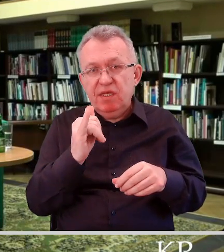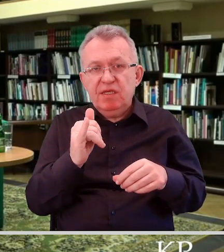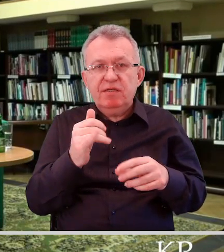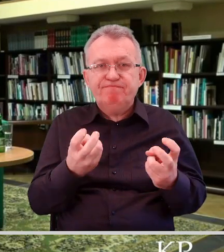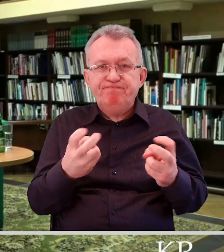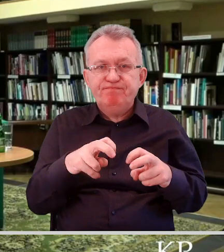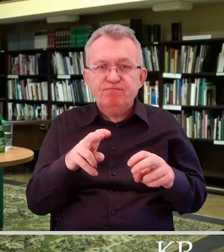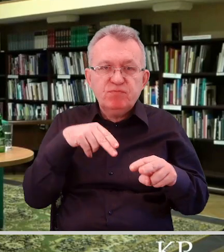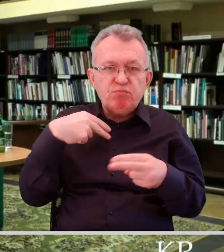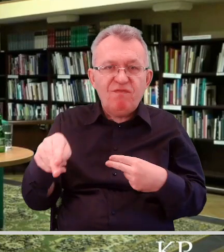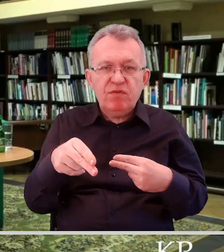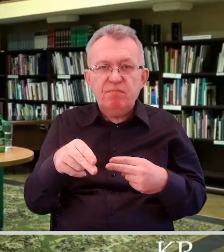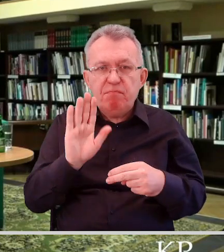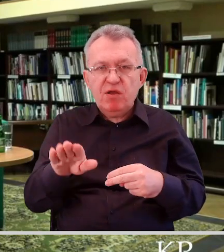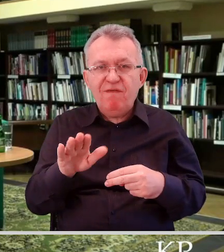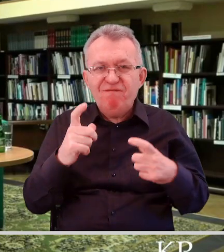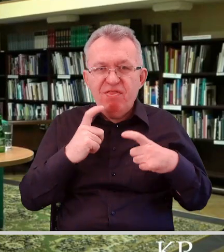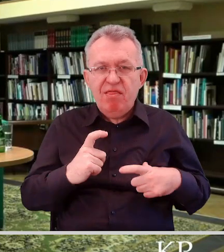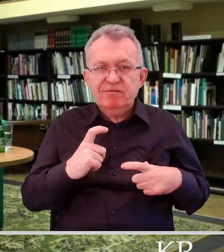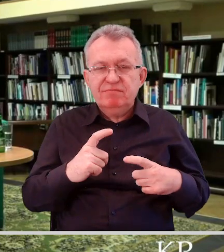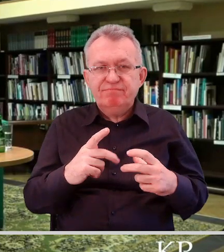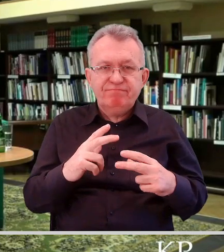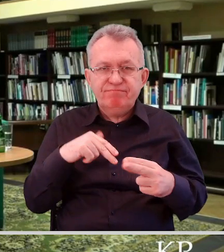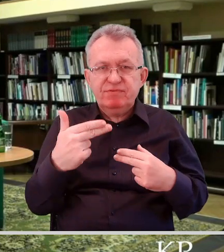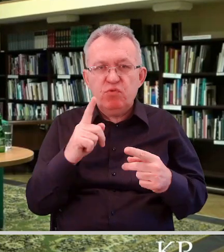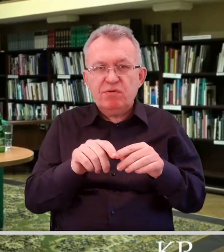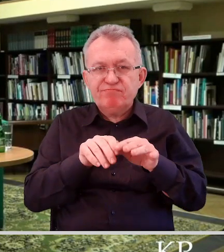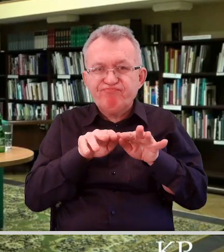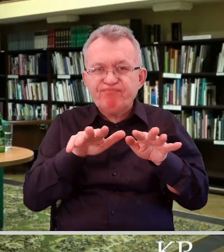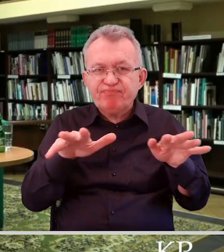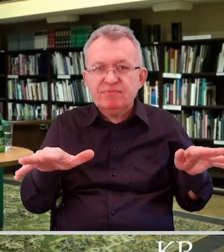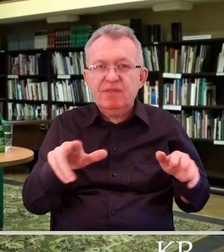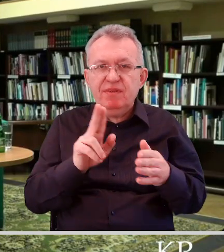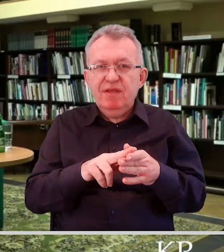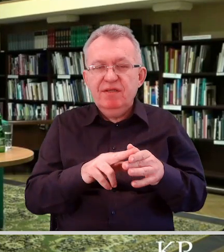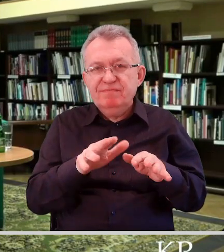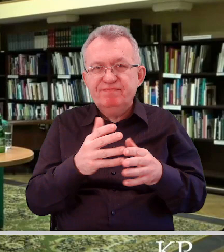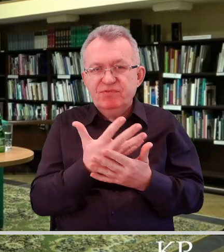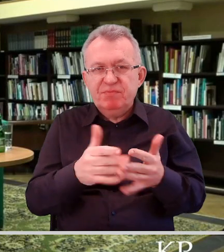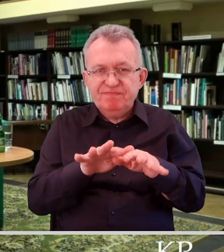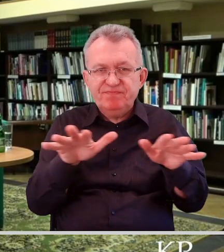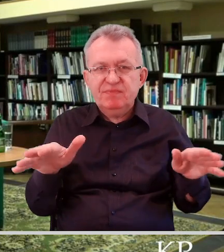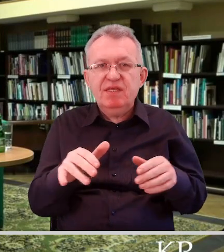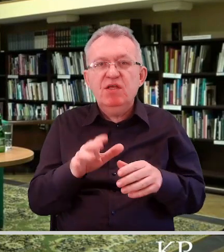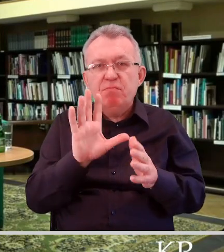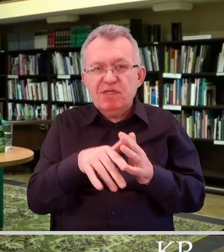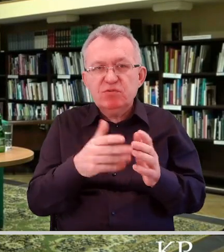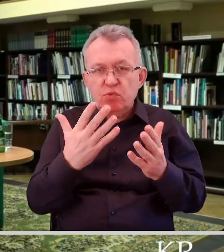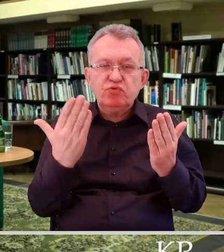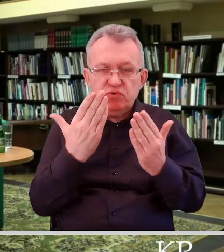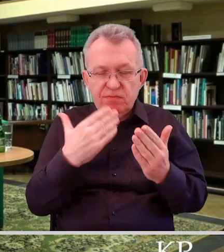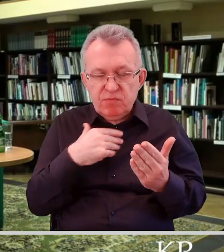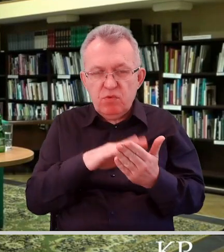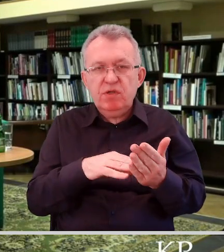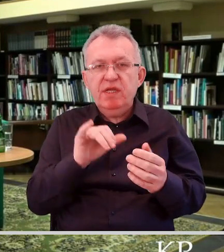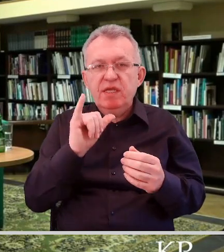zaczynają odzyskiwać swoją wiejskość i zaczynają się rozlewać coraz bardziej. Także bardzo dużo o miastach czytam, ale też